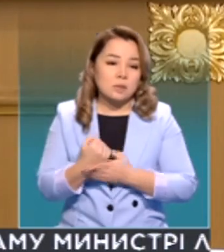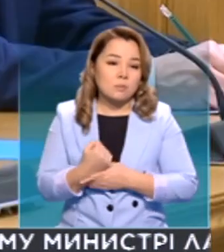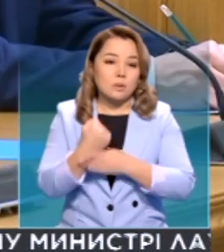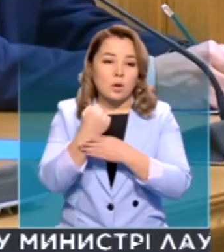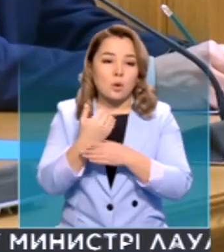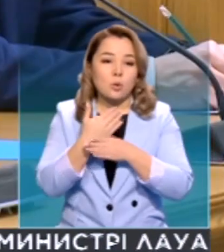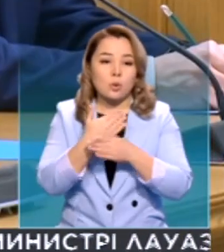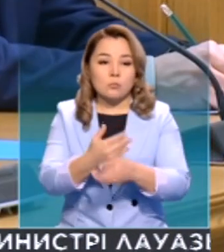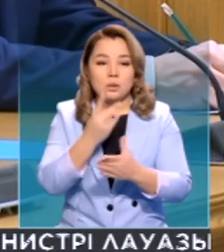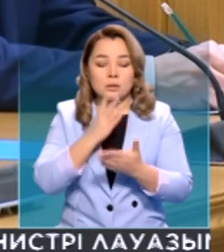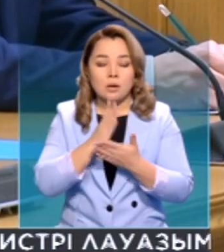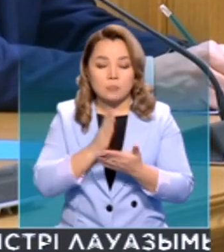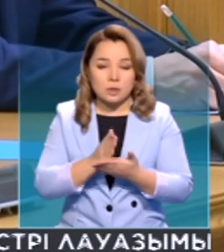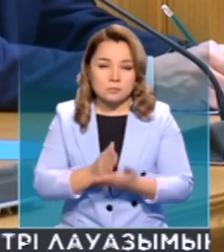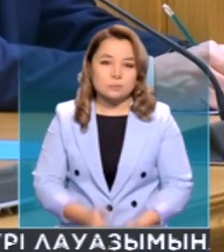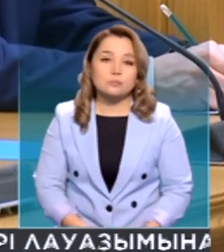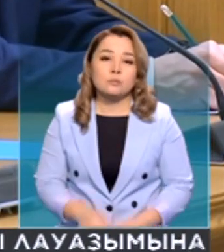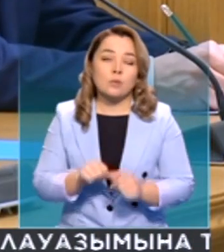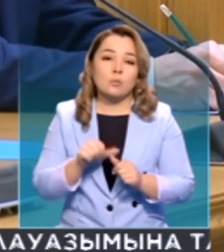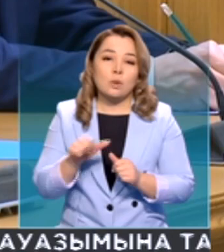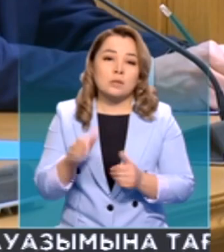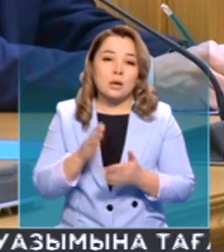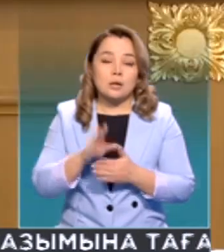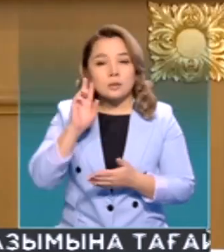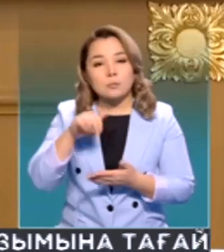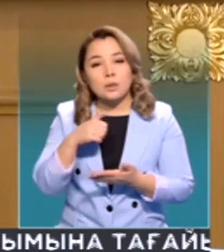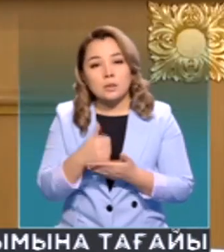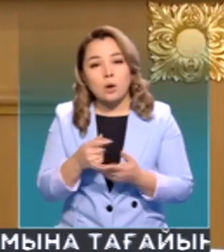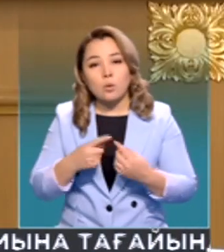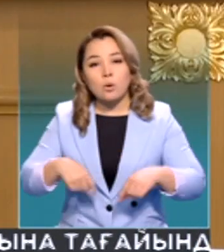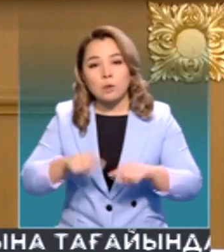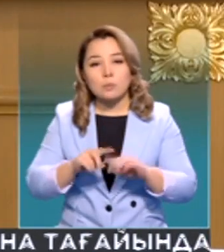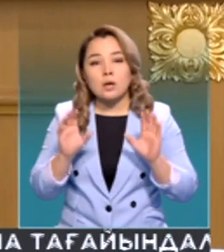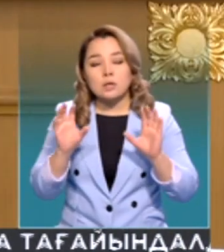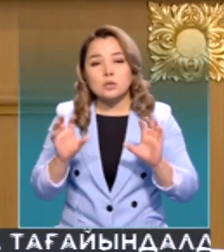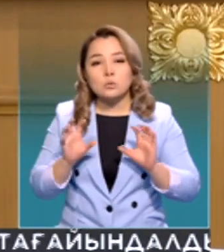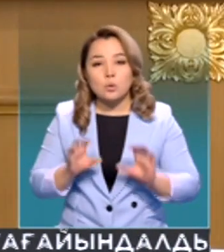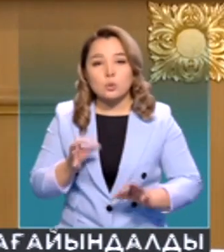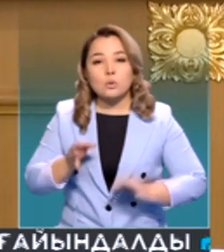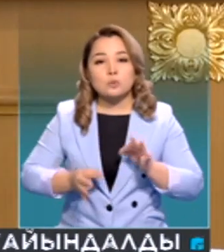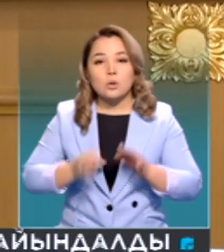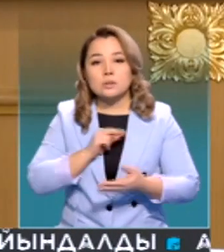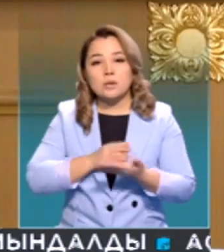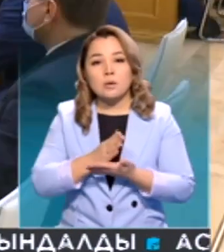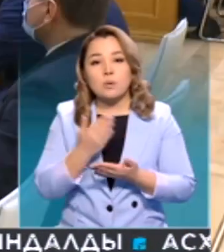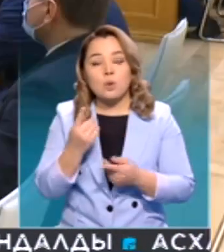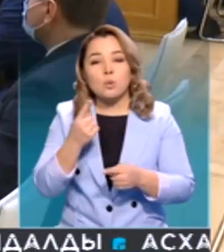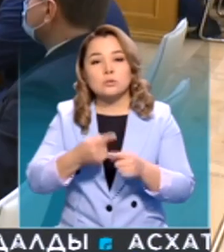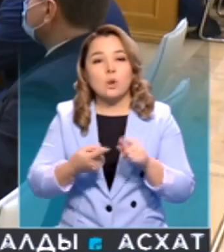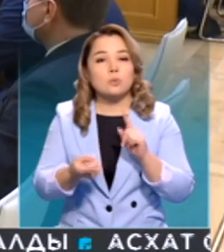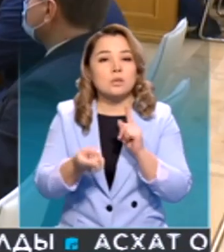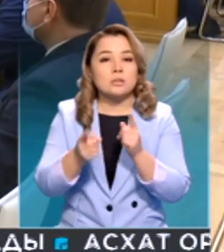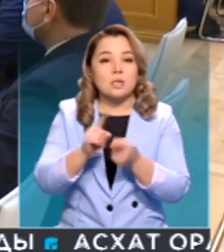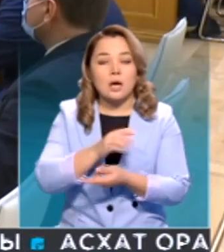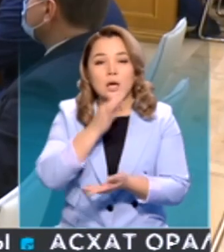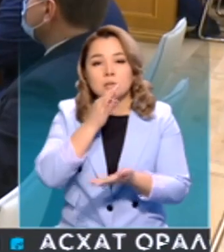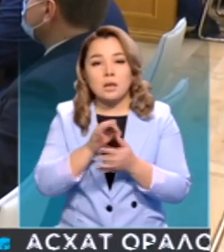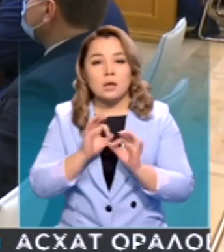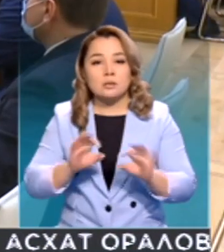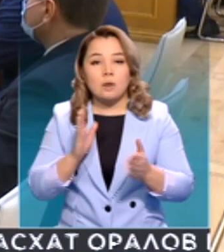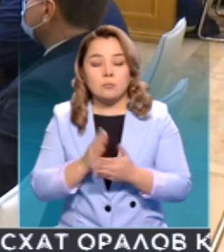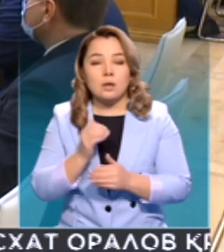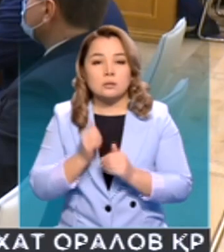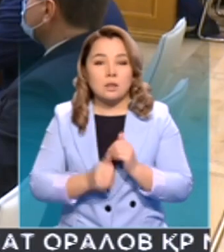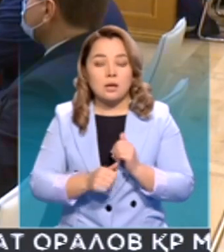айналады. Бұдан бөлек мемлекет басшысы қоғам Конституциялық соттың қызметінен оң өзгерістер күтіп отырғанын жеткізді.